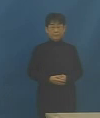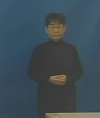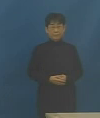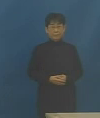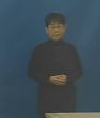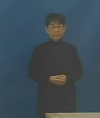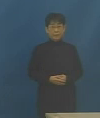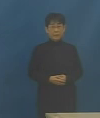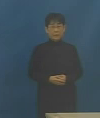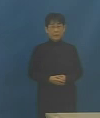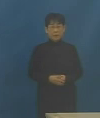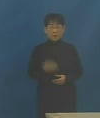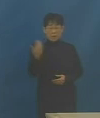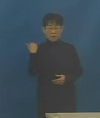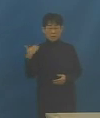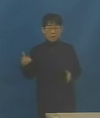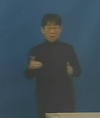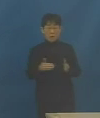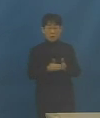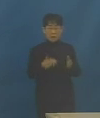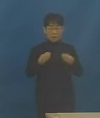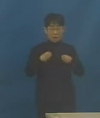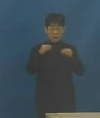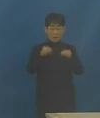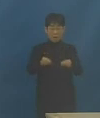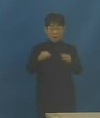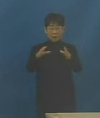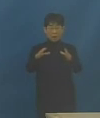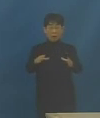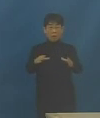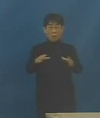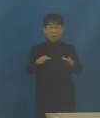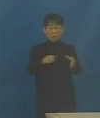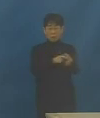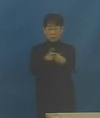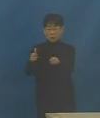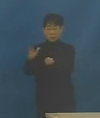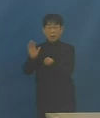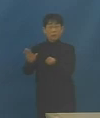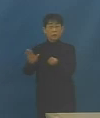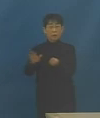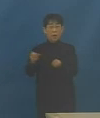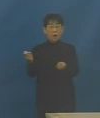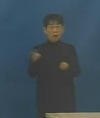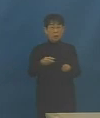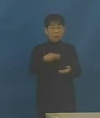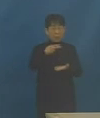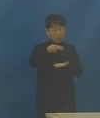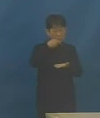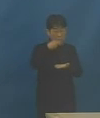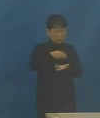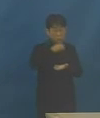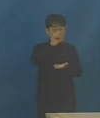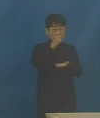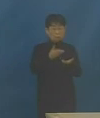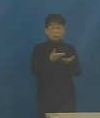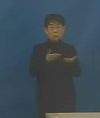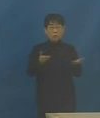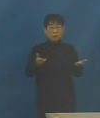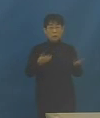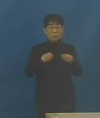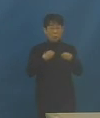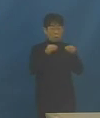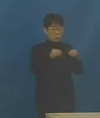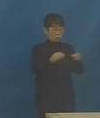過去いろんなクラスターとございましたしまたあの飲食店でのクラスターもこのたび西部でも